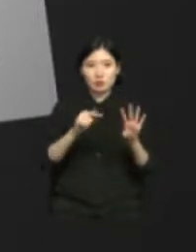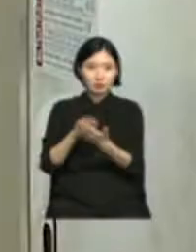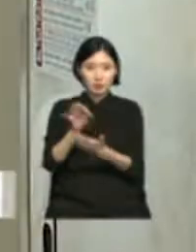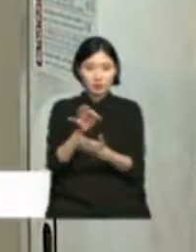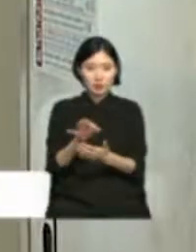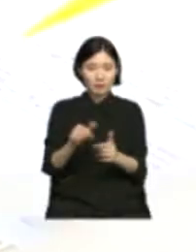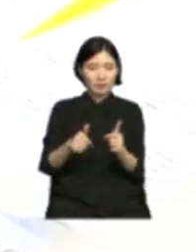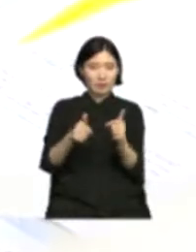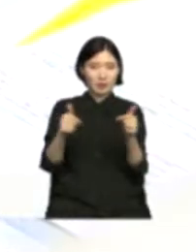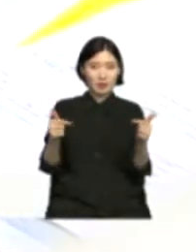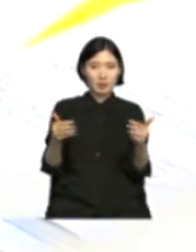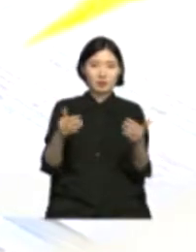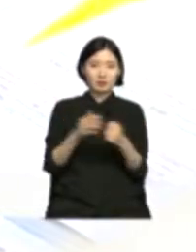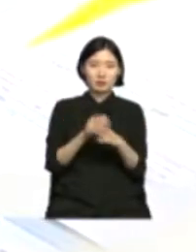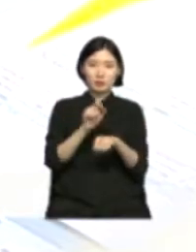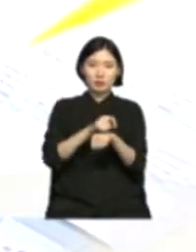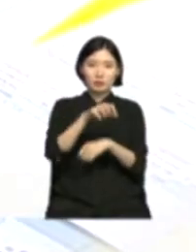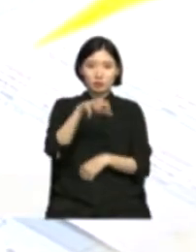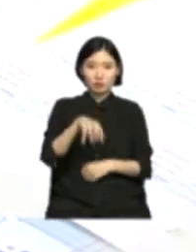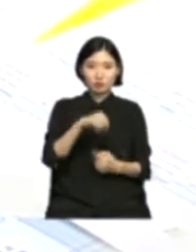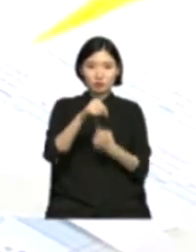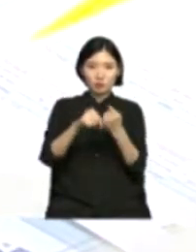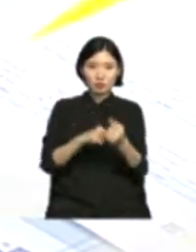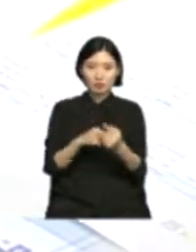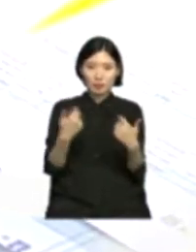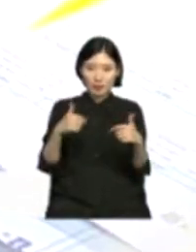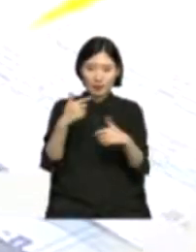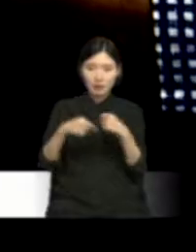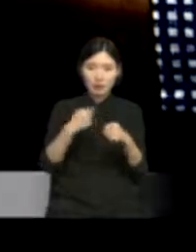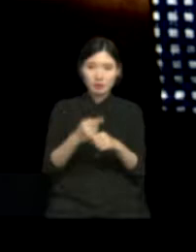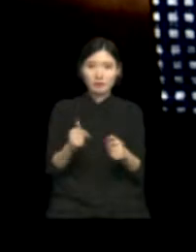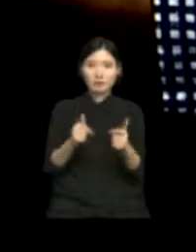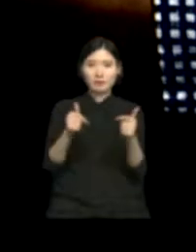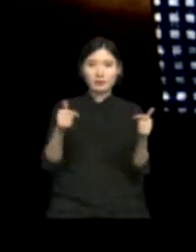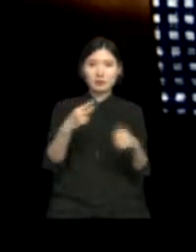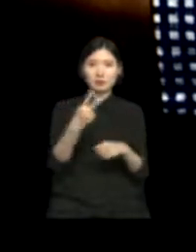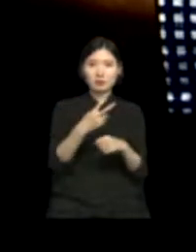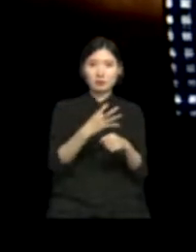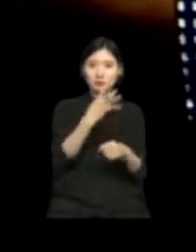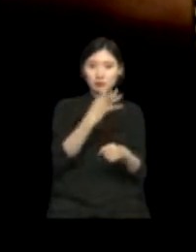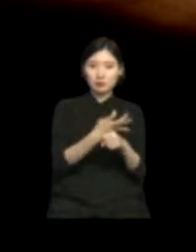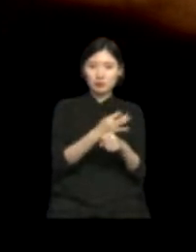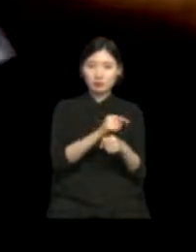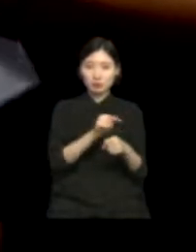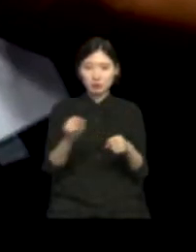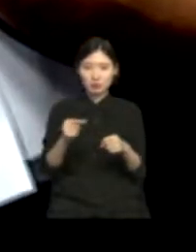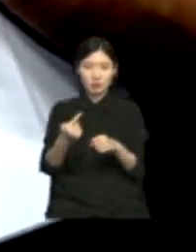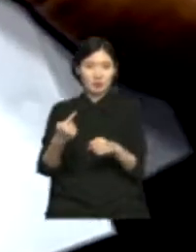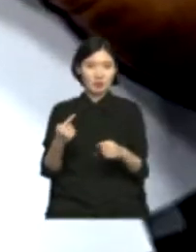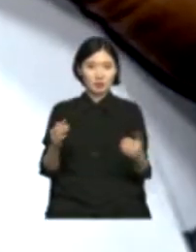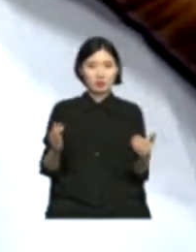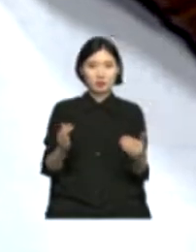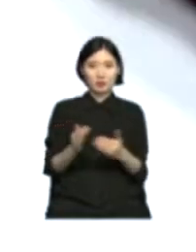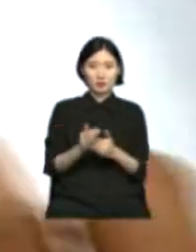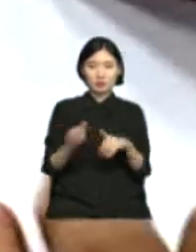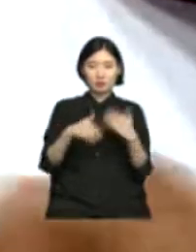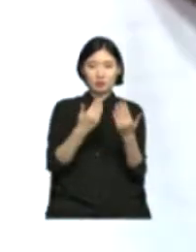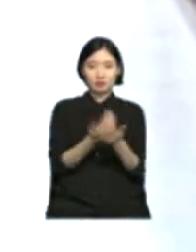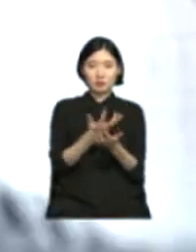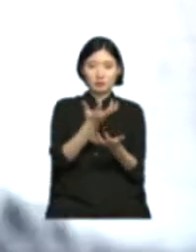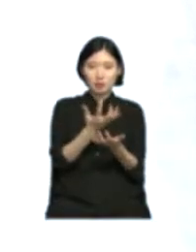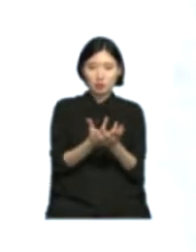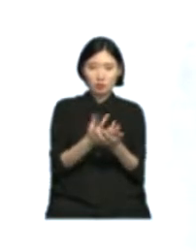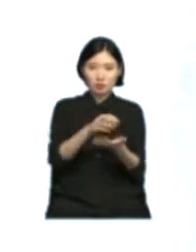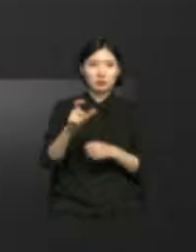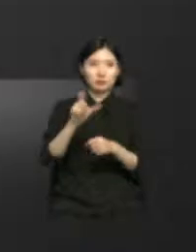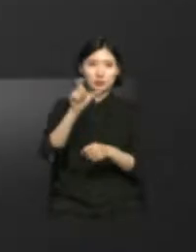있습니다 삼국 운영비는 매년 방대해 지고 있었습니다 2014년부터 지난해까지 사무국 운영비 전체 자료를 입수 의